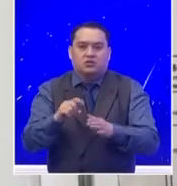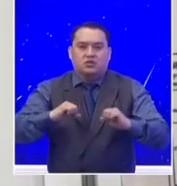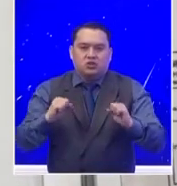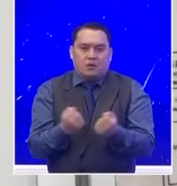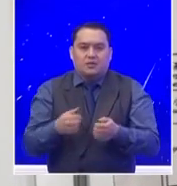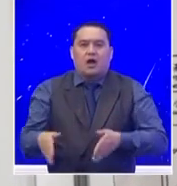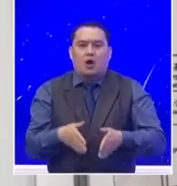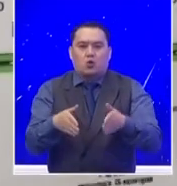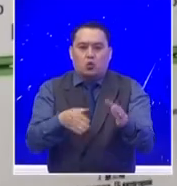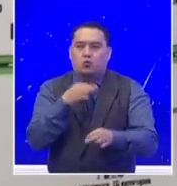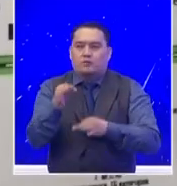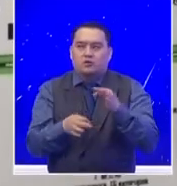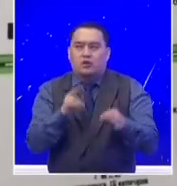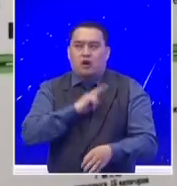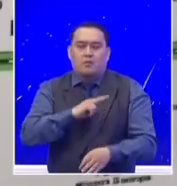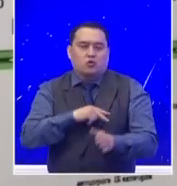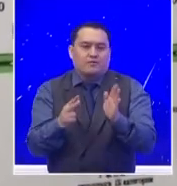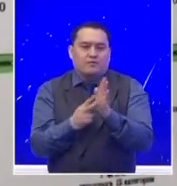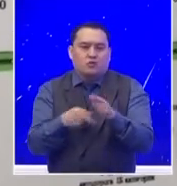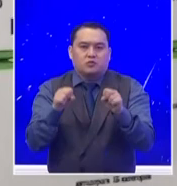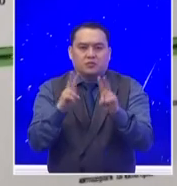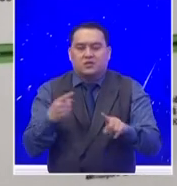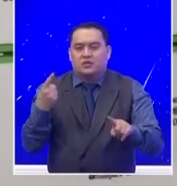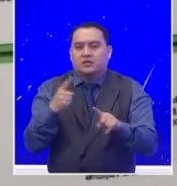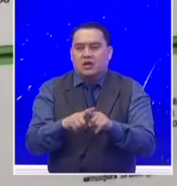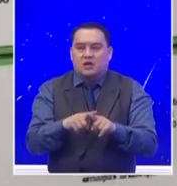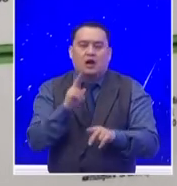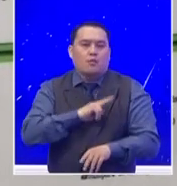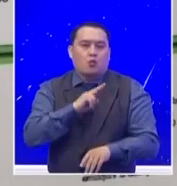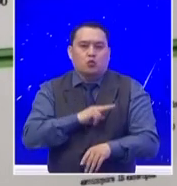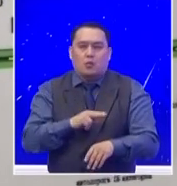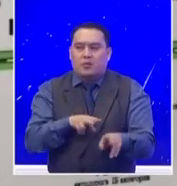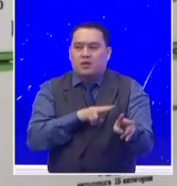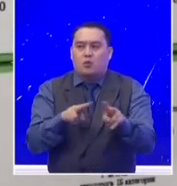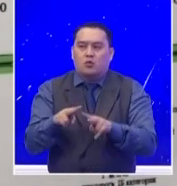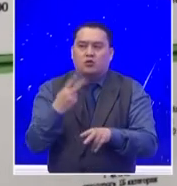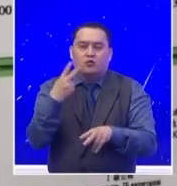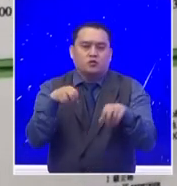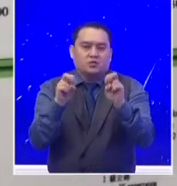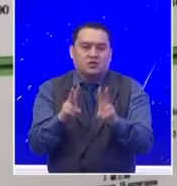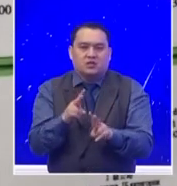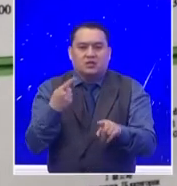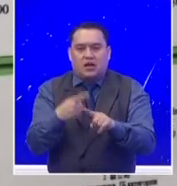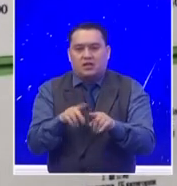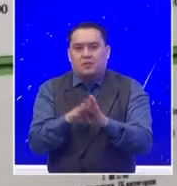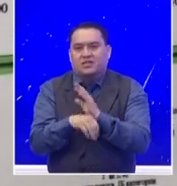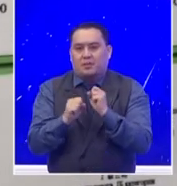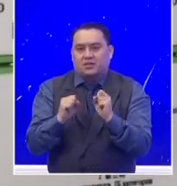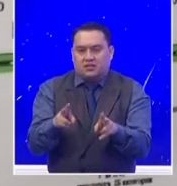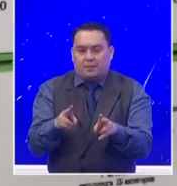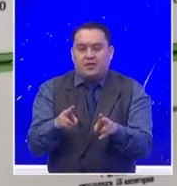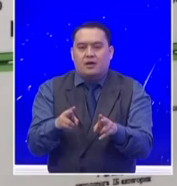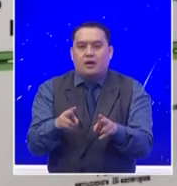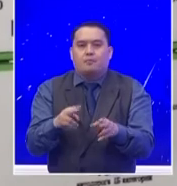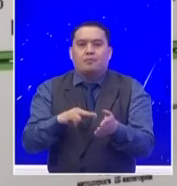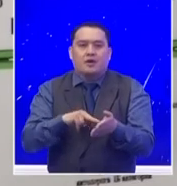содержания дороги круглосуточно работает 8 единиц техники. Работы ведутся под наблюдением 2 специалистов по технике безопасности. Также